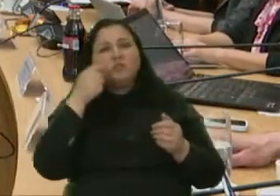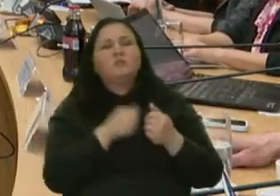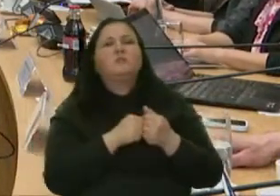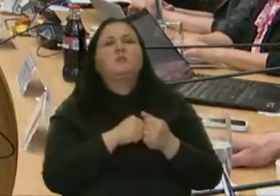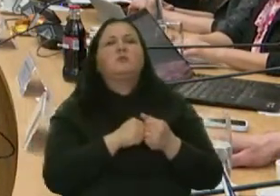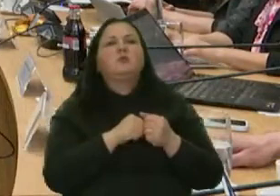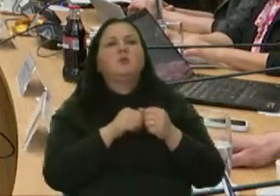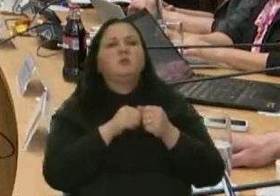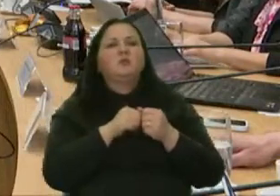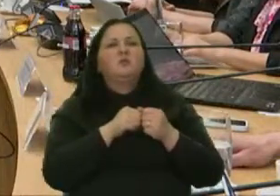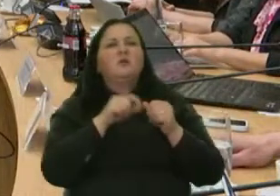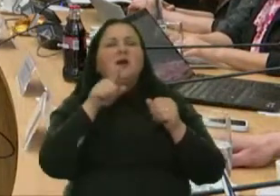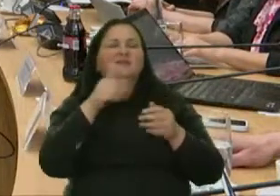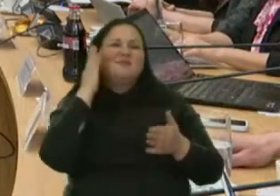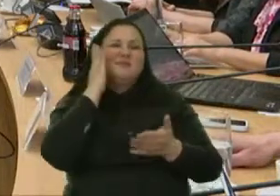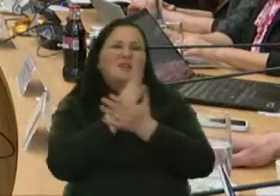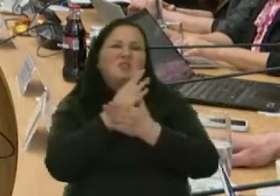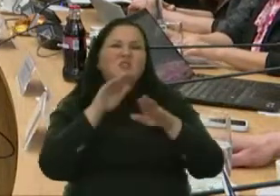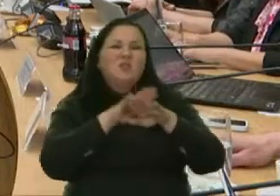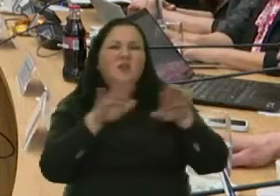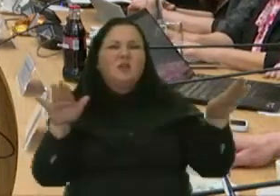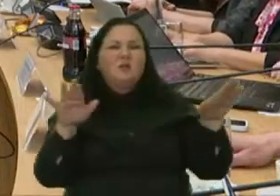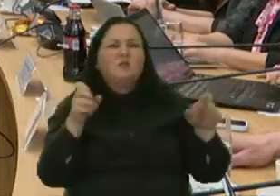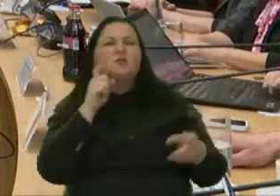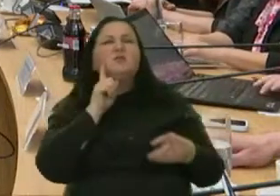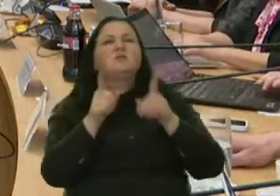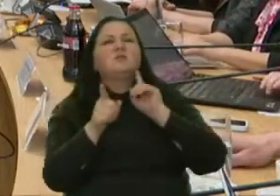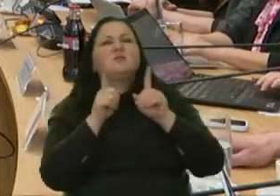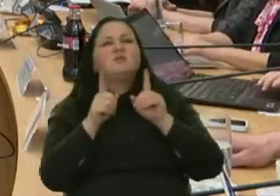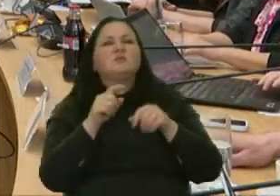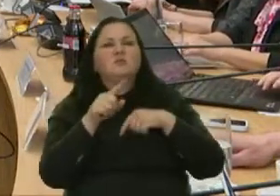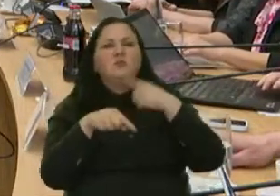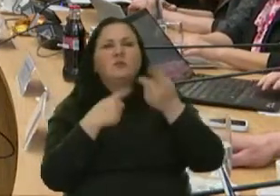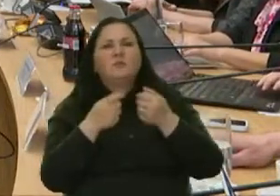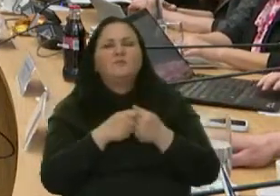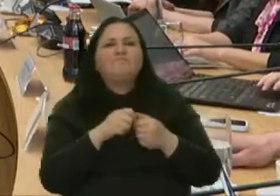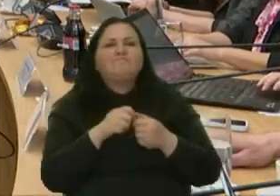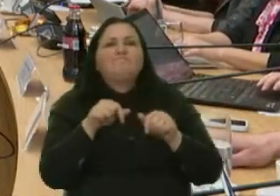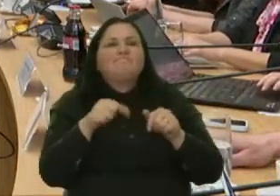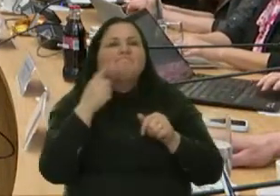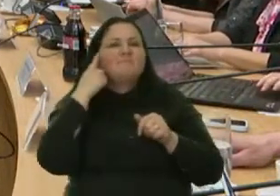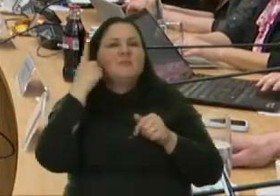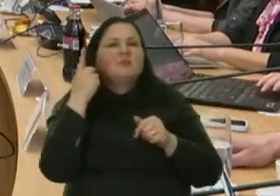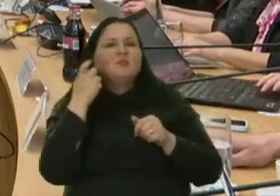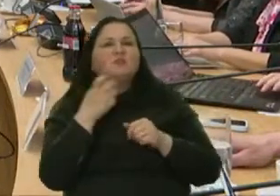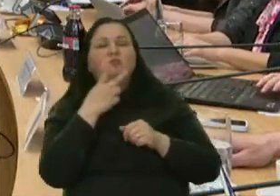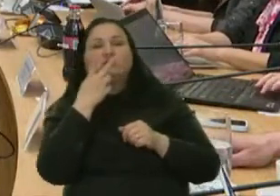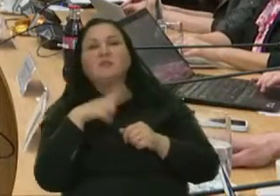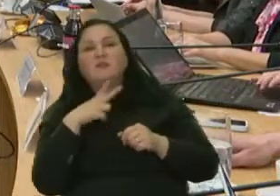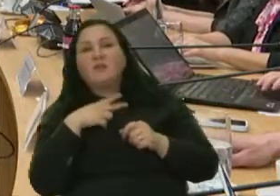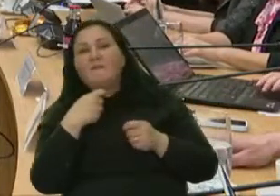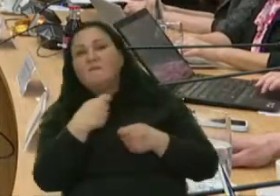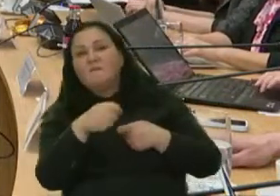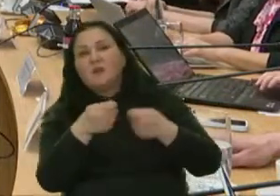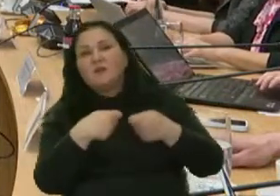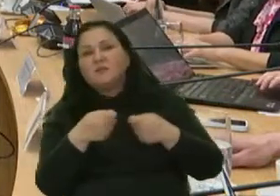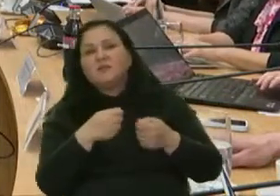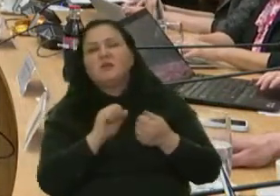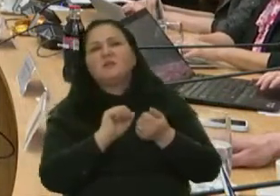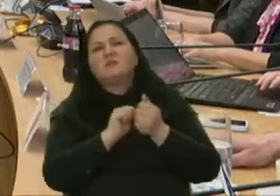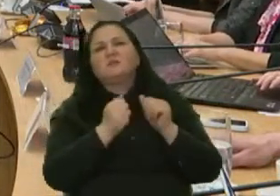se va decide la această masă vom discuta la vremea respectivă deocamdată nu știu să fie în vânzare sau dacă avem